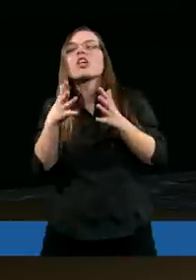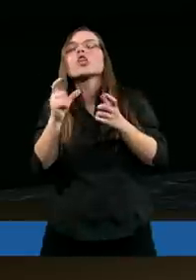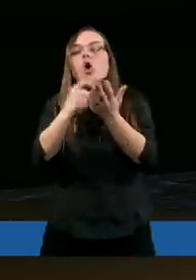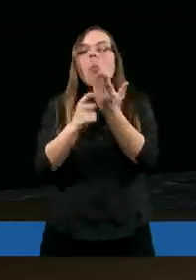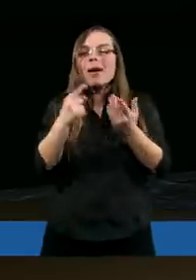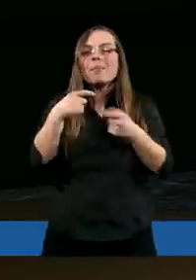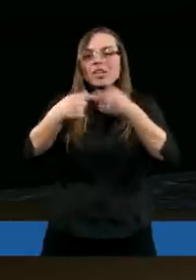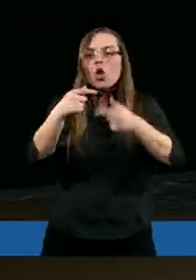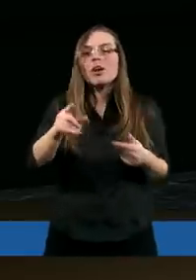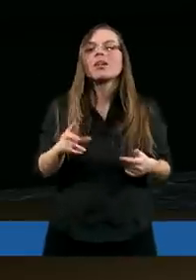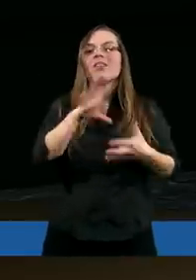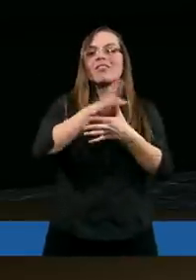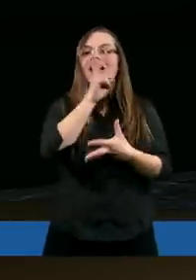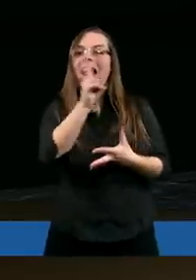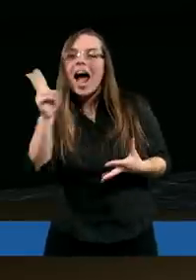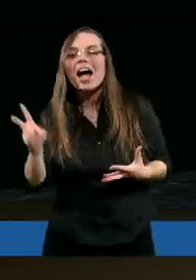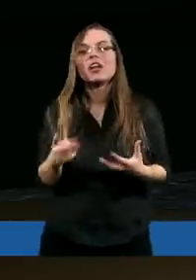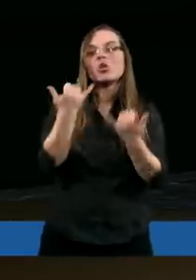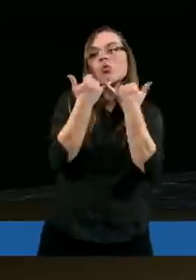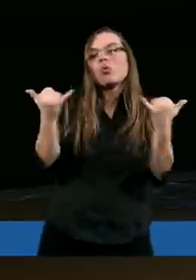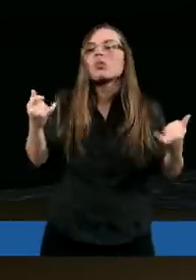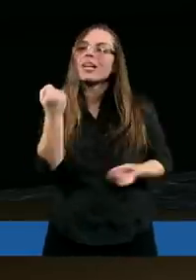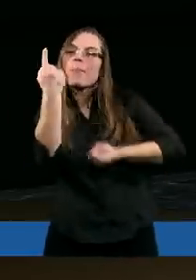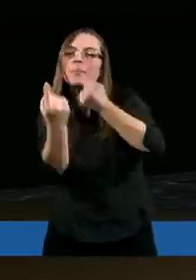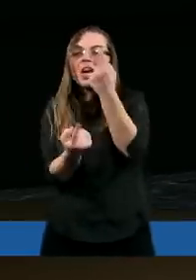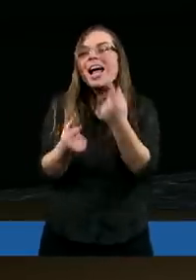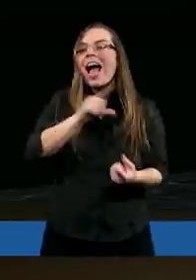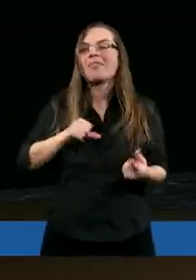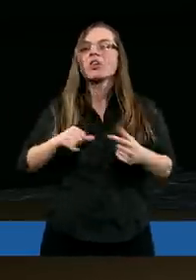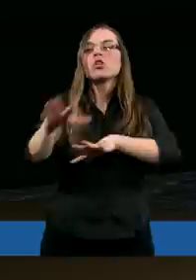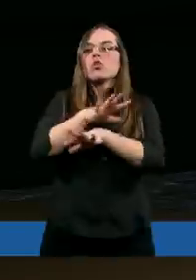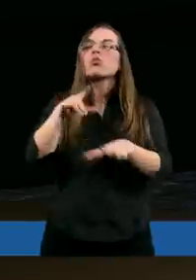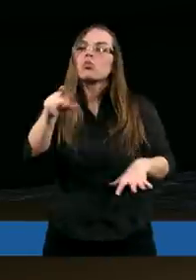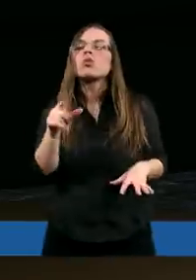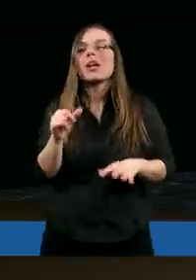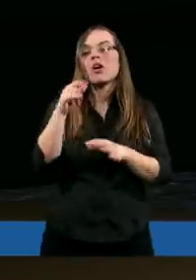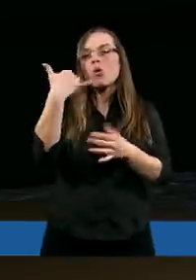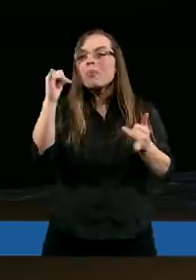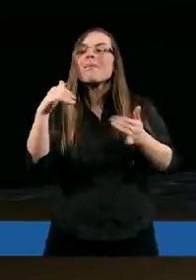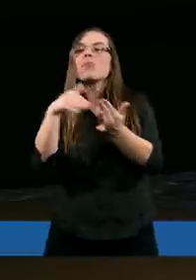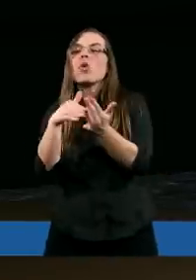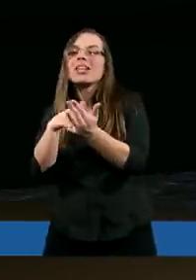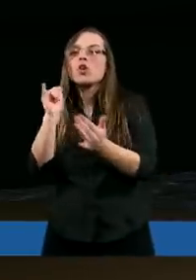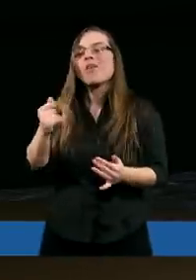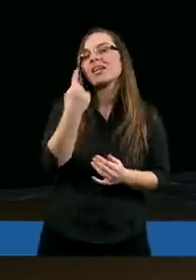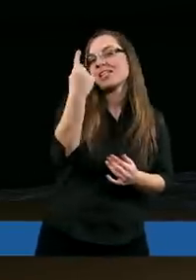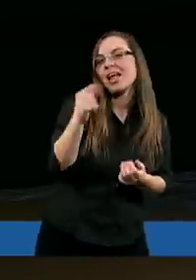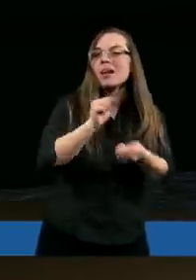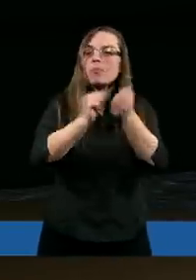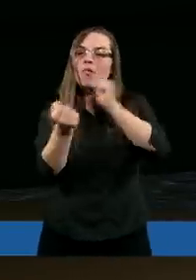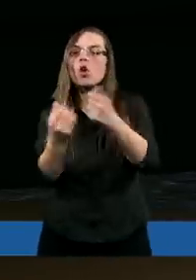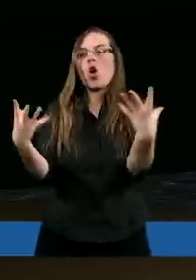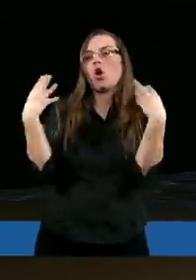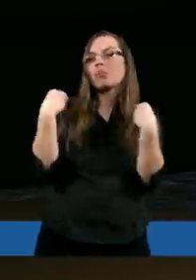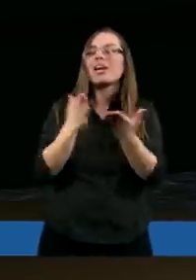dobrze? W każdym różnie przejawia się duch ku wspólnemu pożytkowi. Jeden bowiem